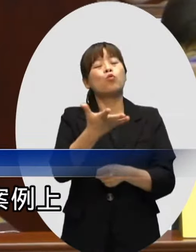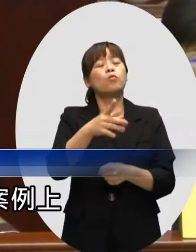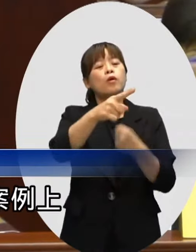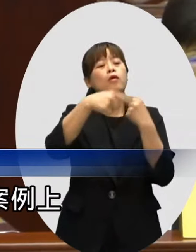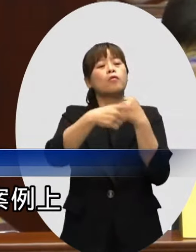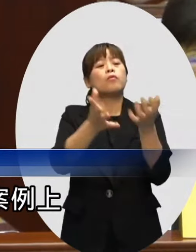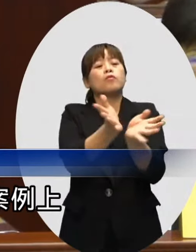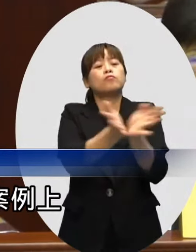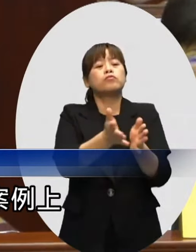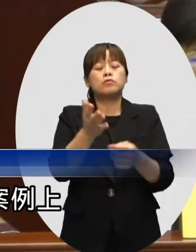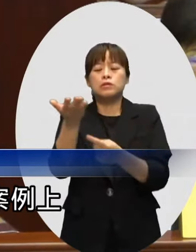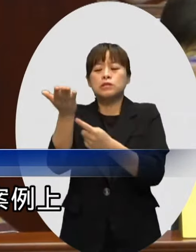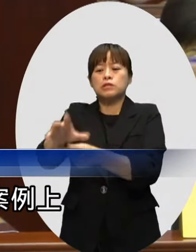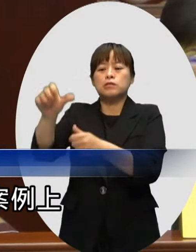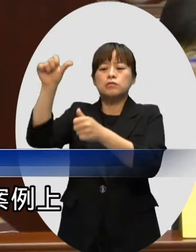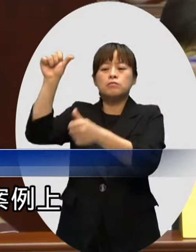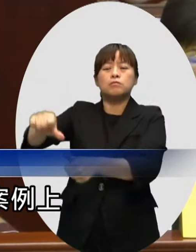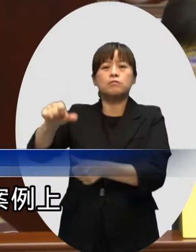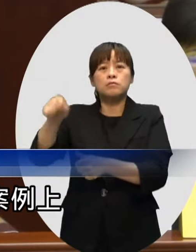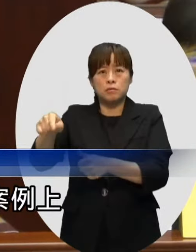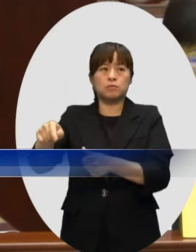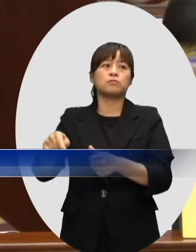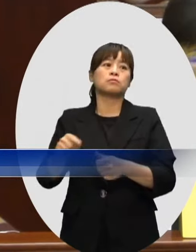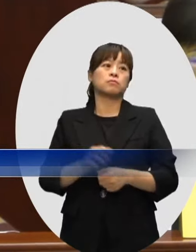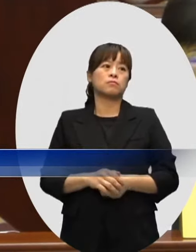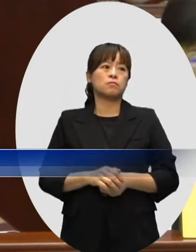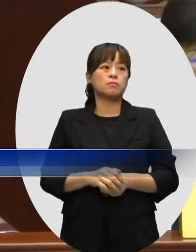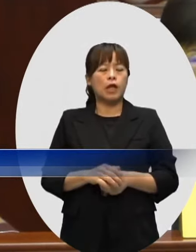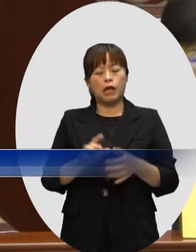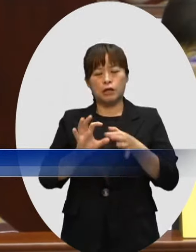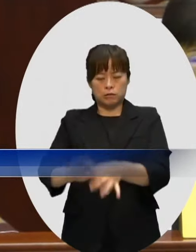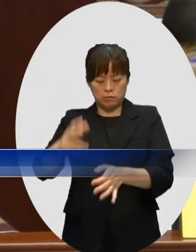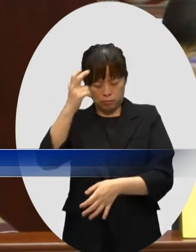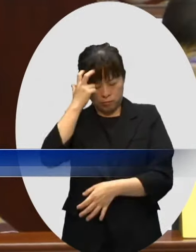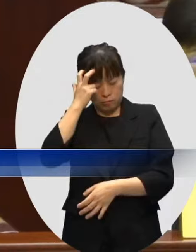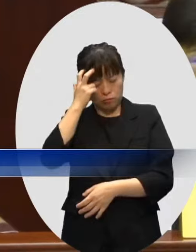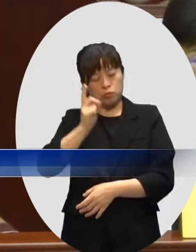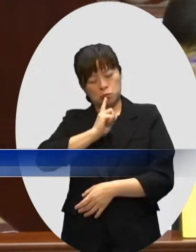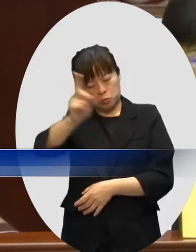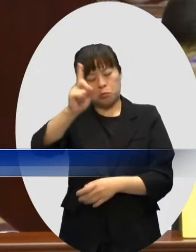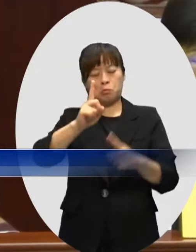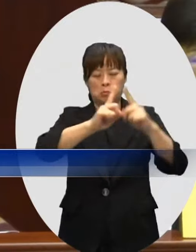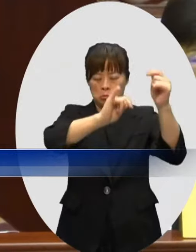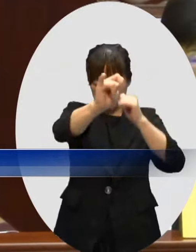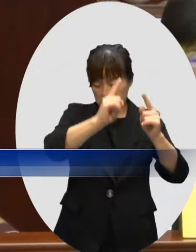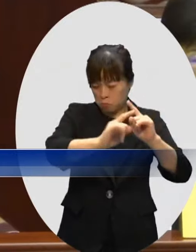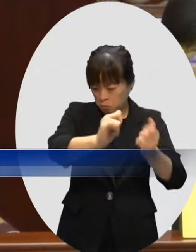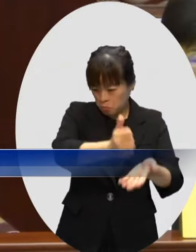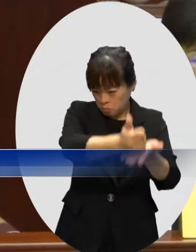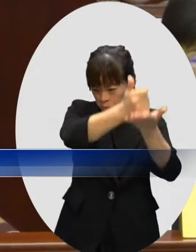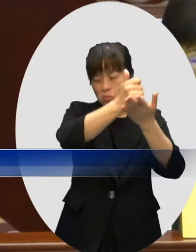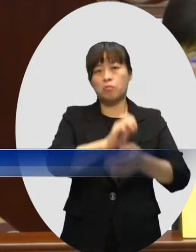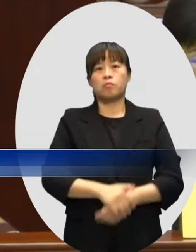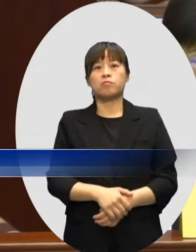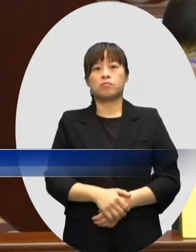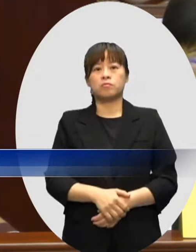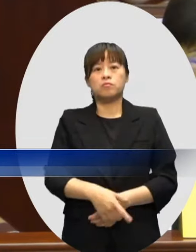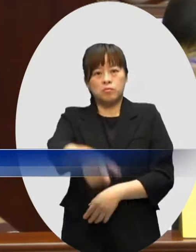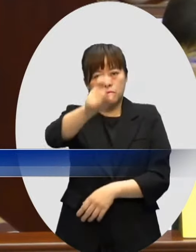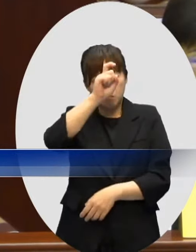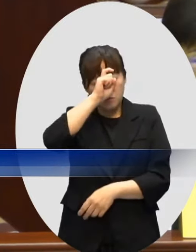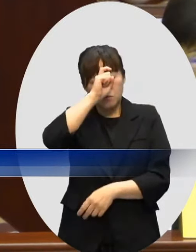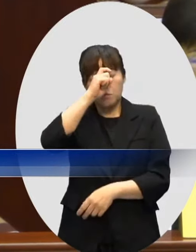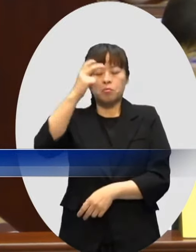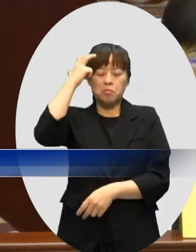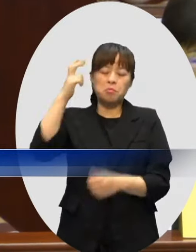务部在死刑这个案例上一直诉诸民意呀？希望